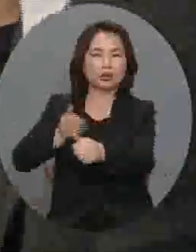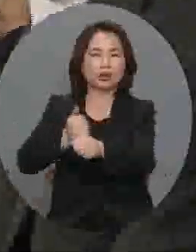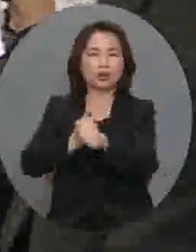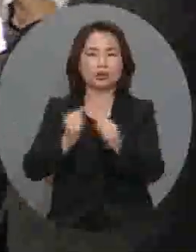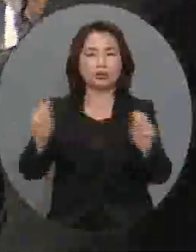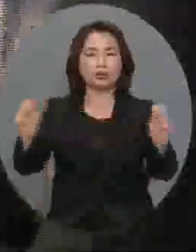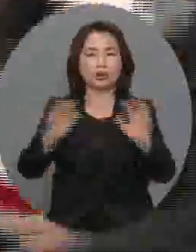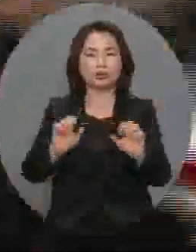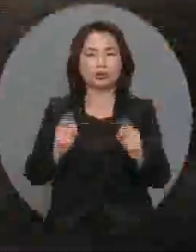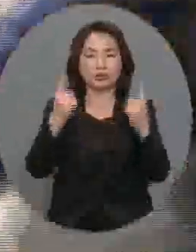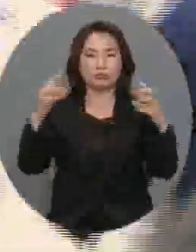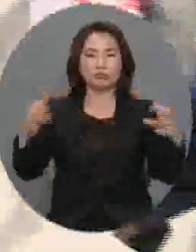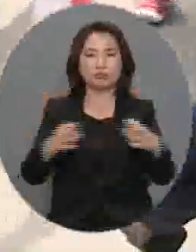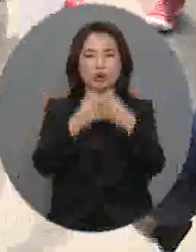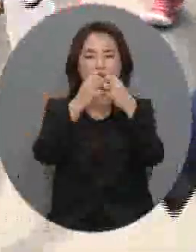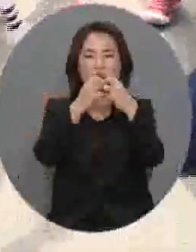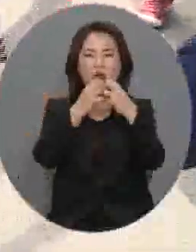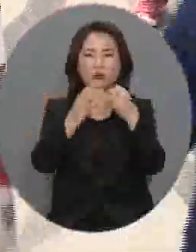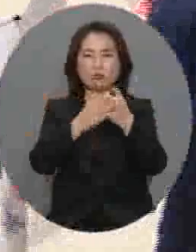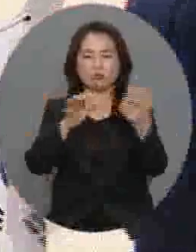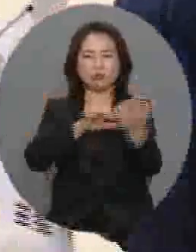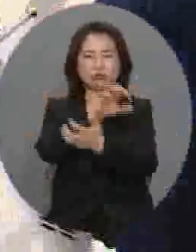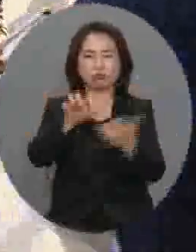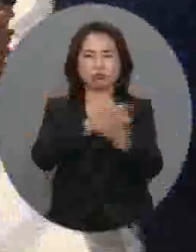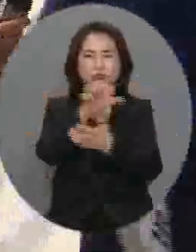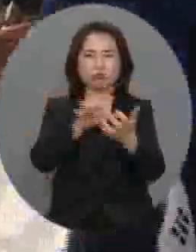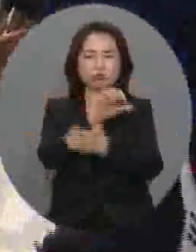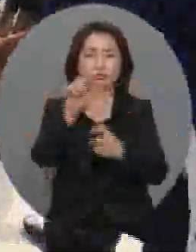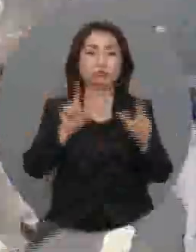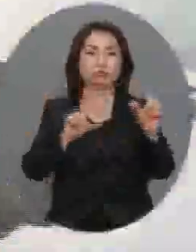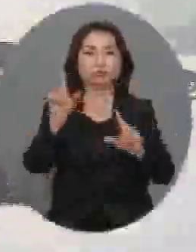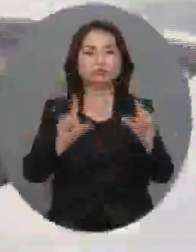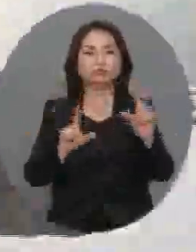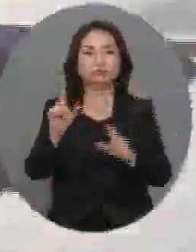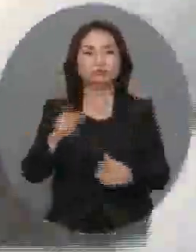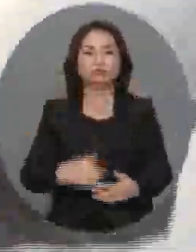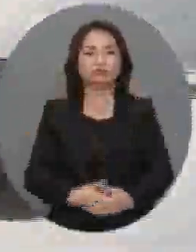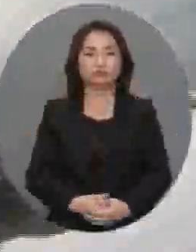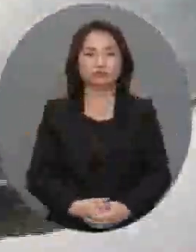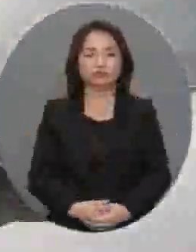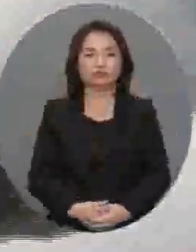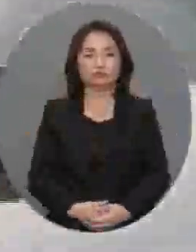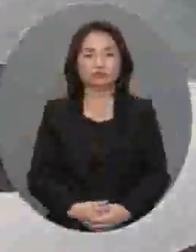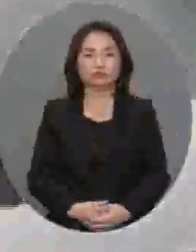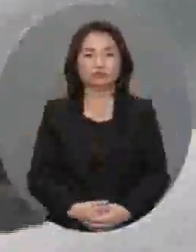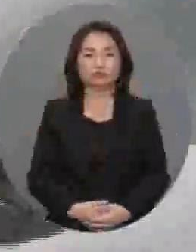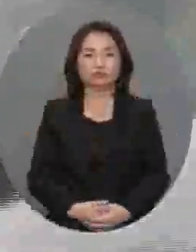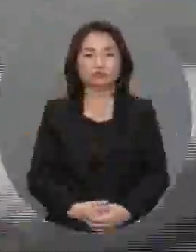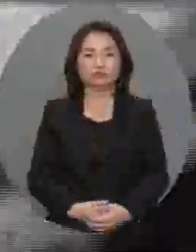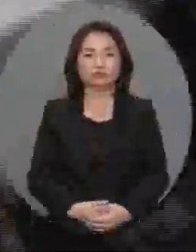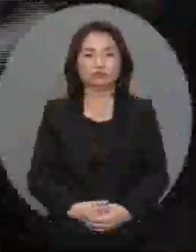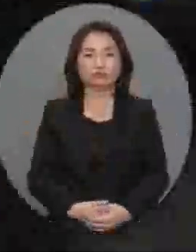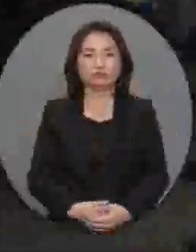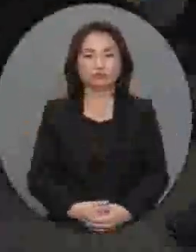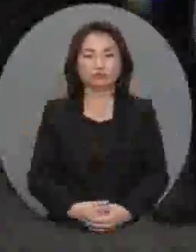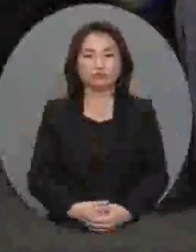사람과 지지자들이 한꺼번에 몰려 북새통을 이뤘습니다. MBC 뉴스 권윤수입니다.